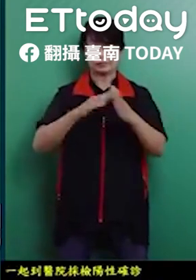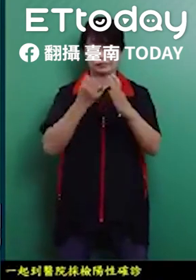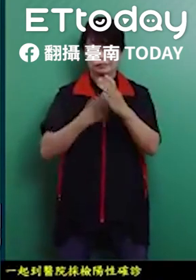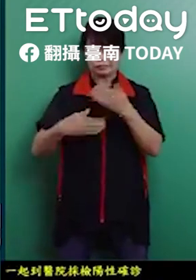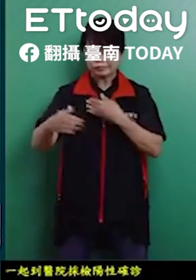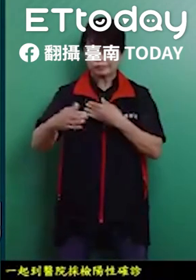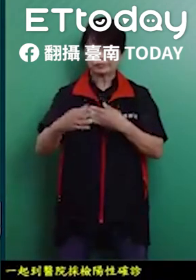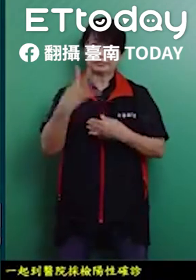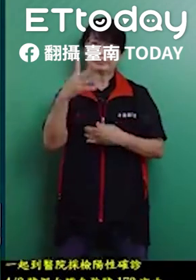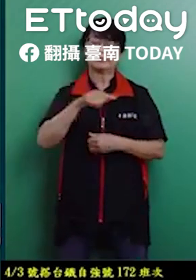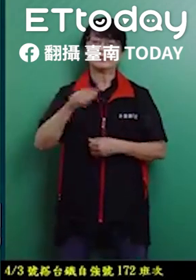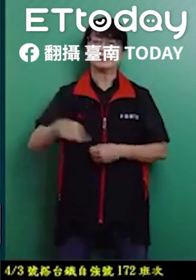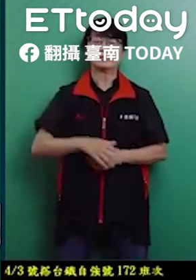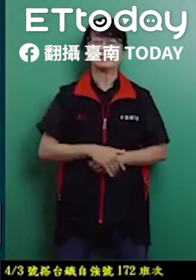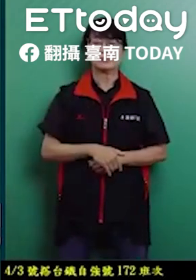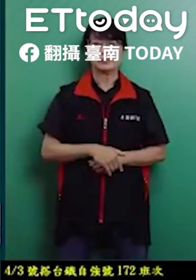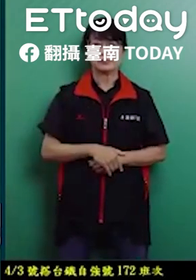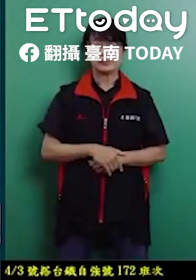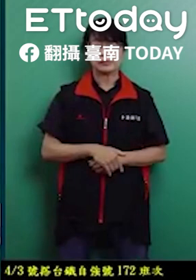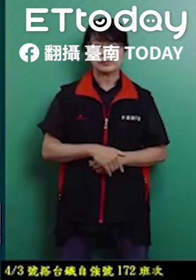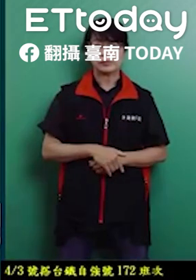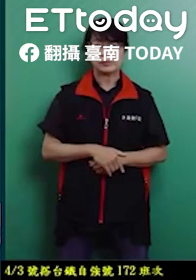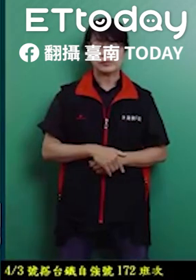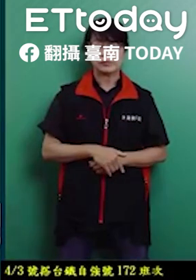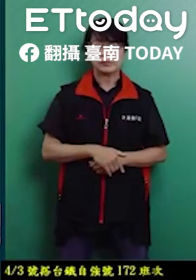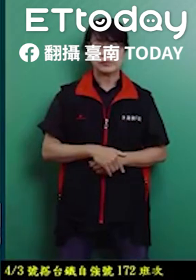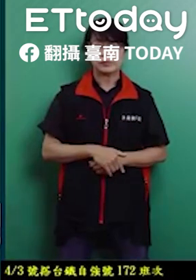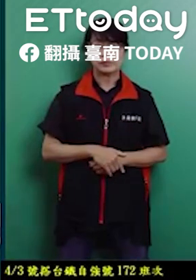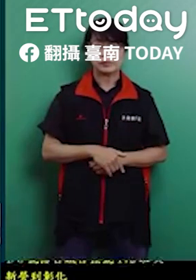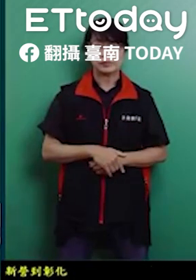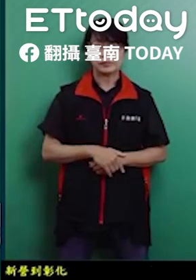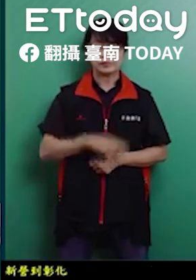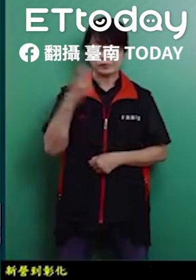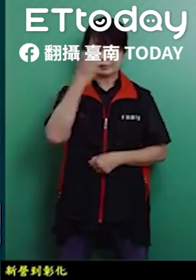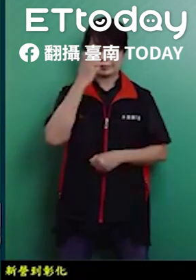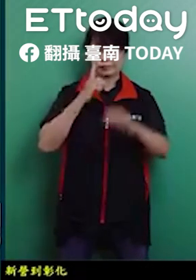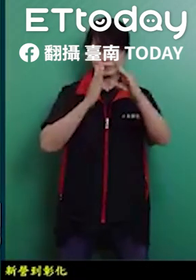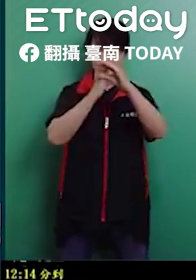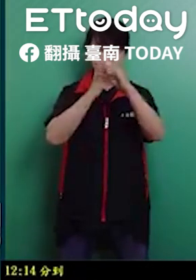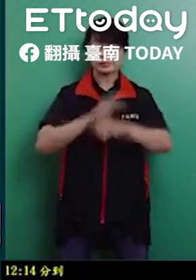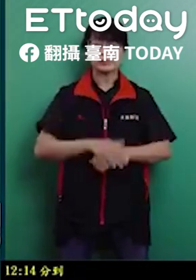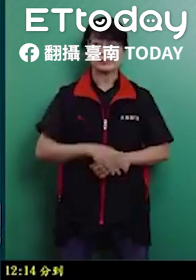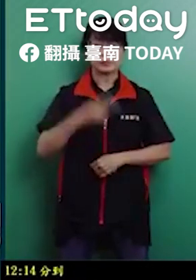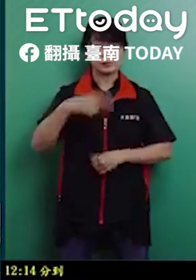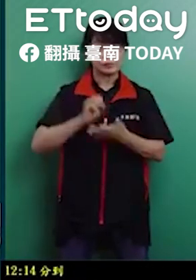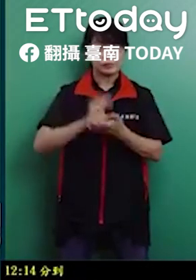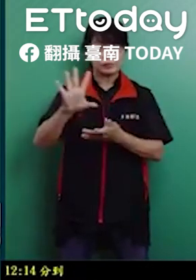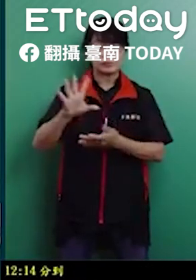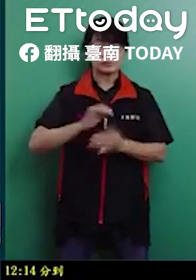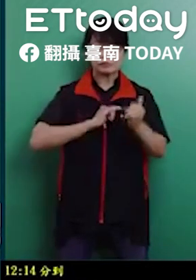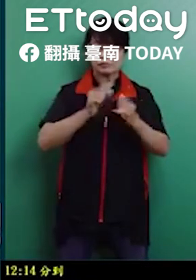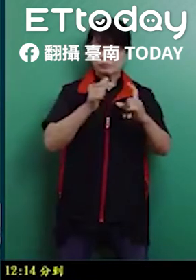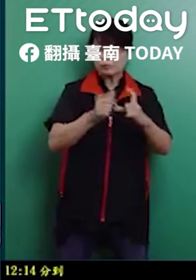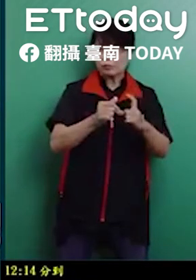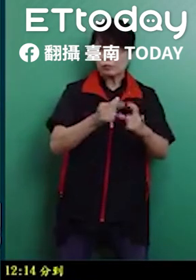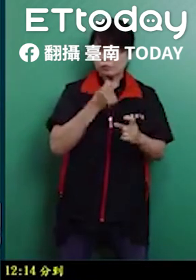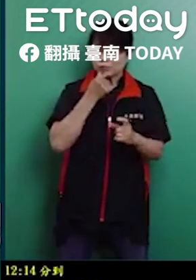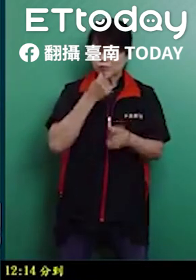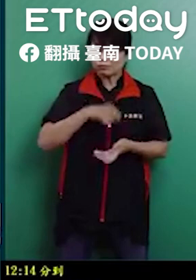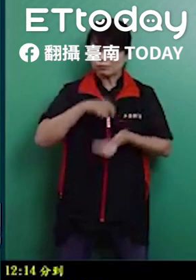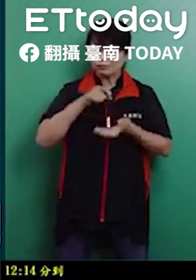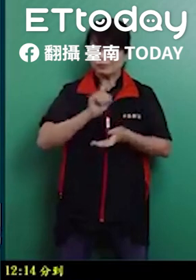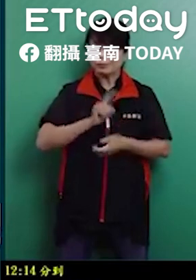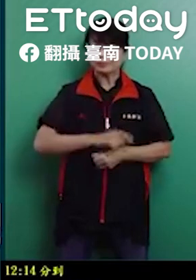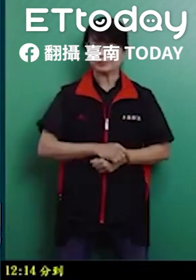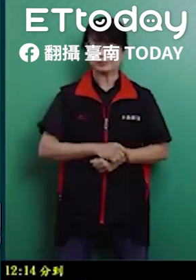4位，有亲友的4位，目前在采检中。另外跟大家报告一个对社区有点疑虑的，就是我们